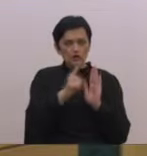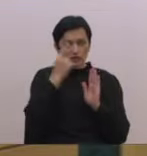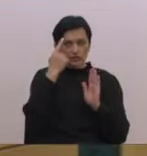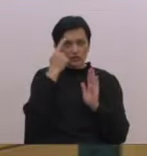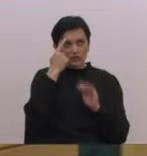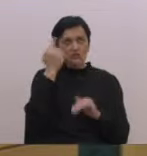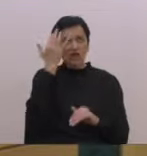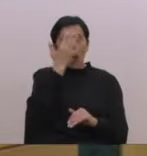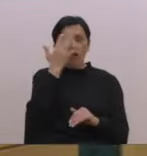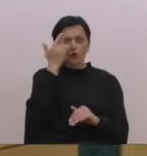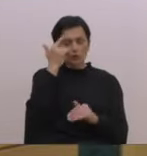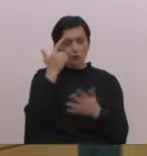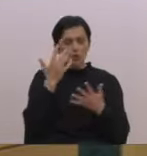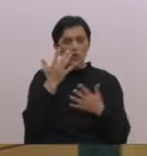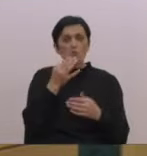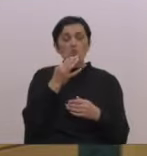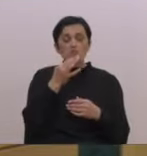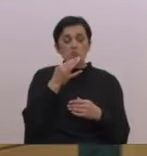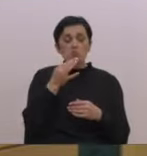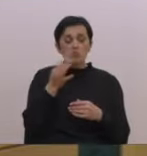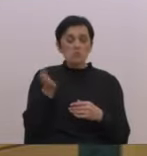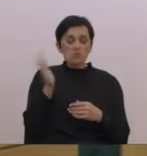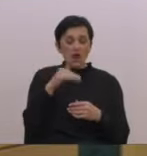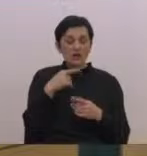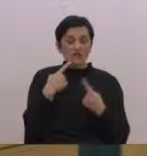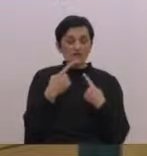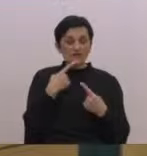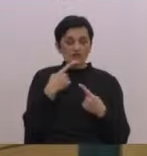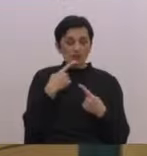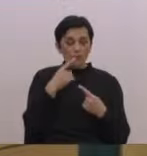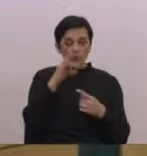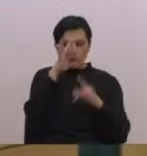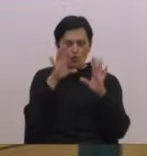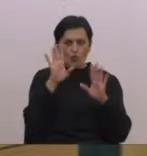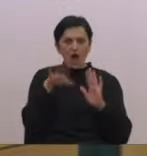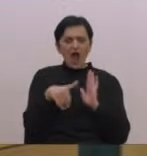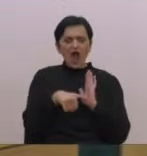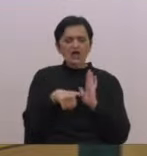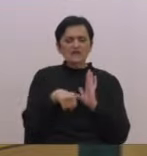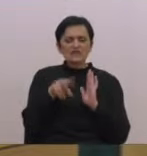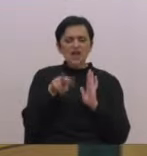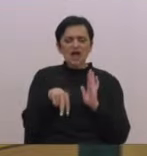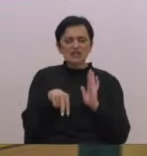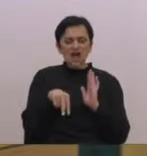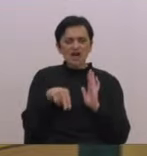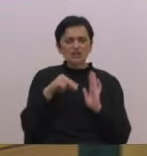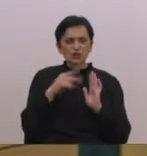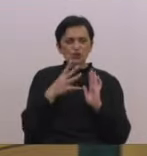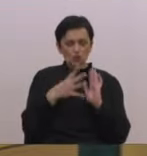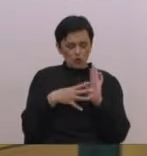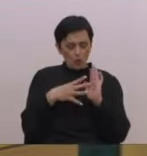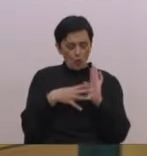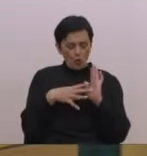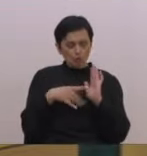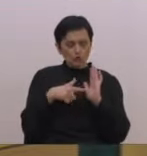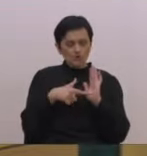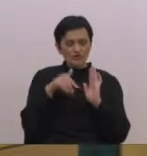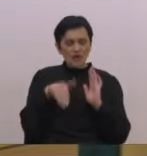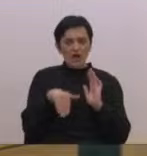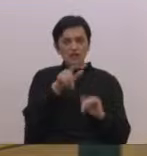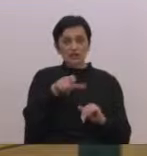და მე ვილაპარაკოთ პოპულიზმზე, ხო? თუნდაც 600 ლარიანი დასაქმებული არის 97000 ადამიანი.